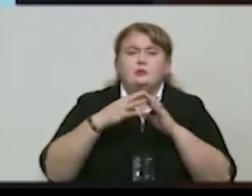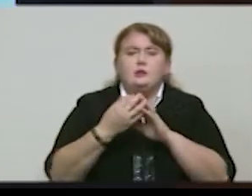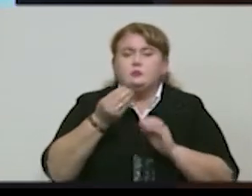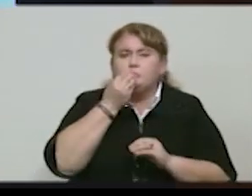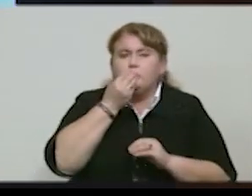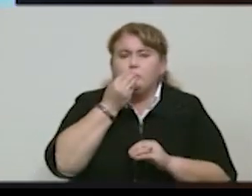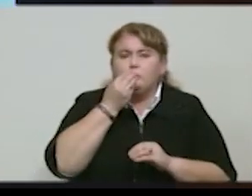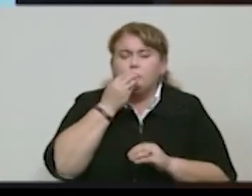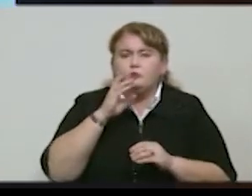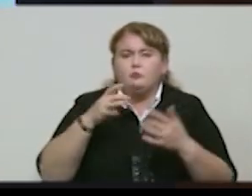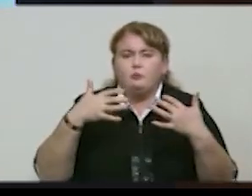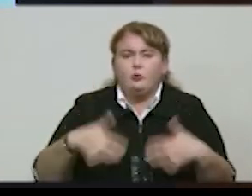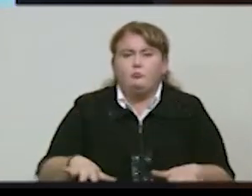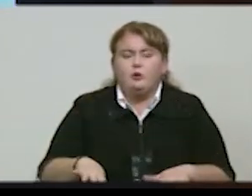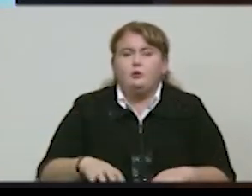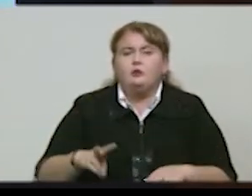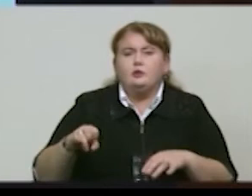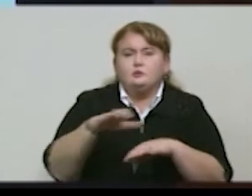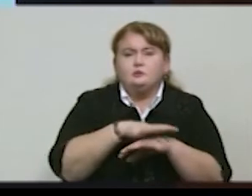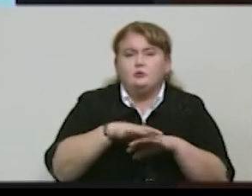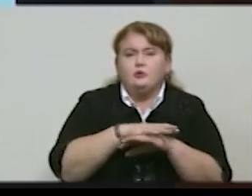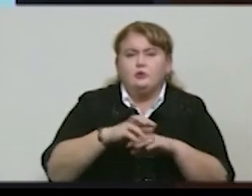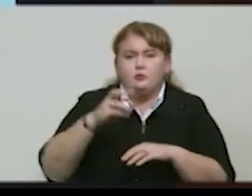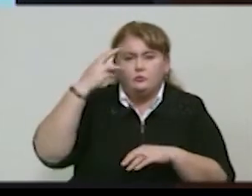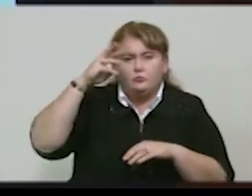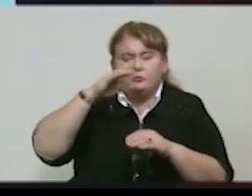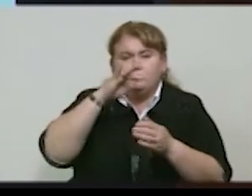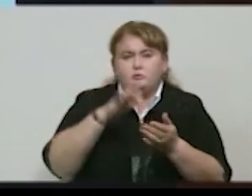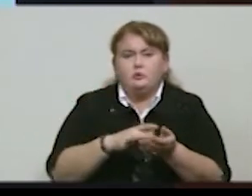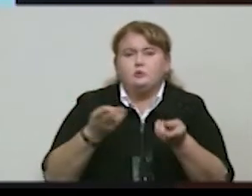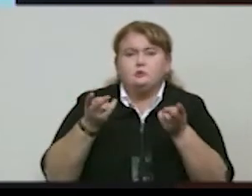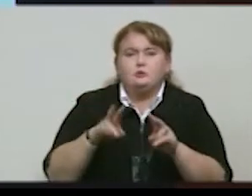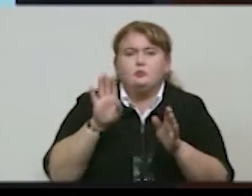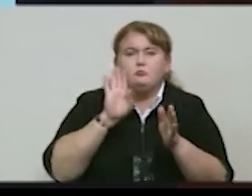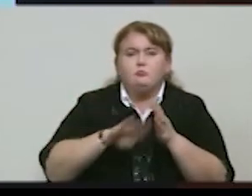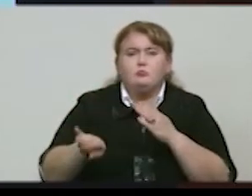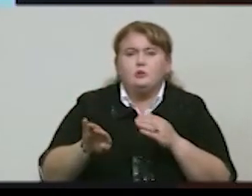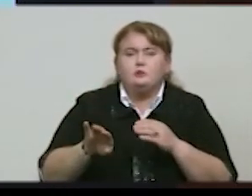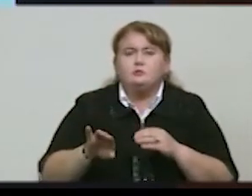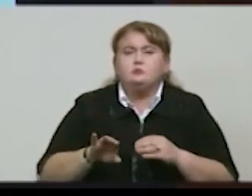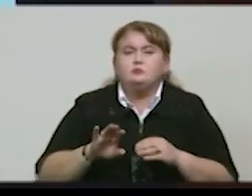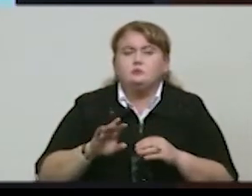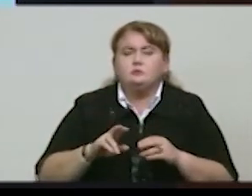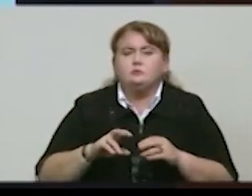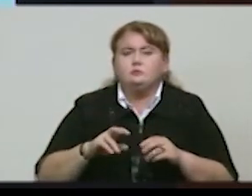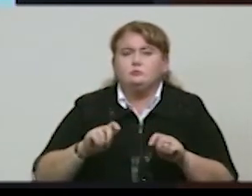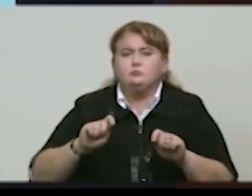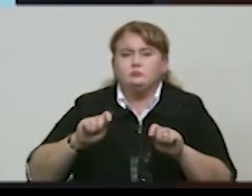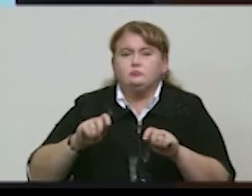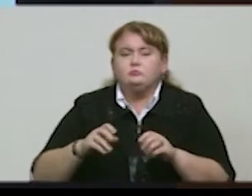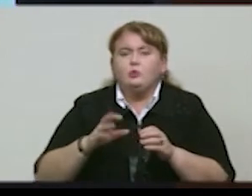Сельскохозяйственные продукты пропали. Население Туркестана осталось без провизии на следующий